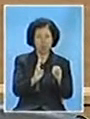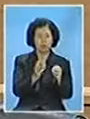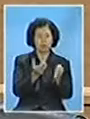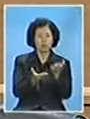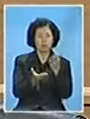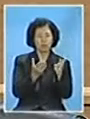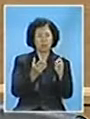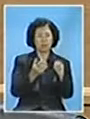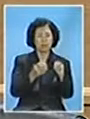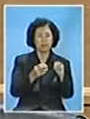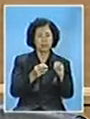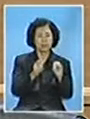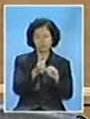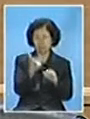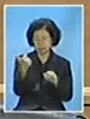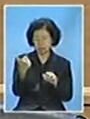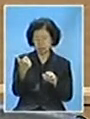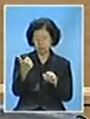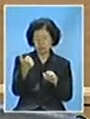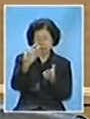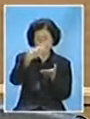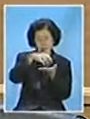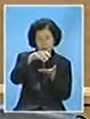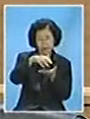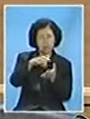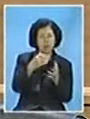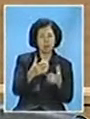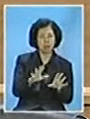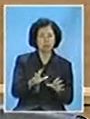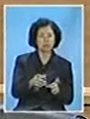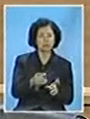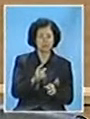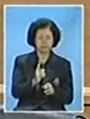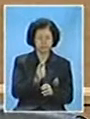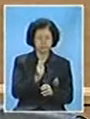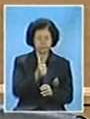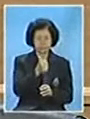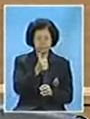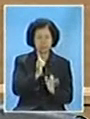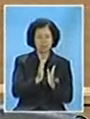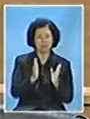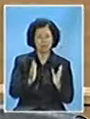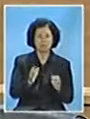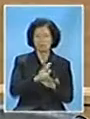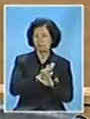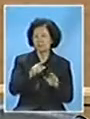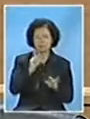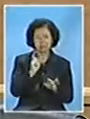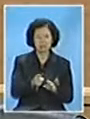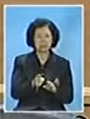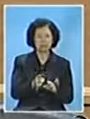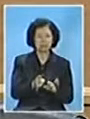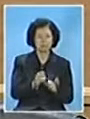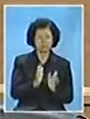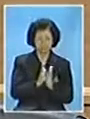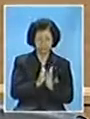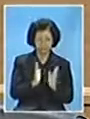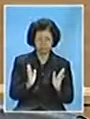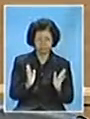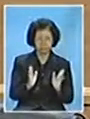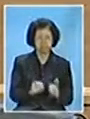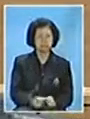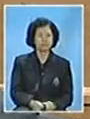ตราอื่นที่ท่านแถลงไปแล้วเนี่ยจะเป็นพระคุณอย่างยิ่งเลยครับไม่มีความจำเป็นเลยครับกราบขอบพระคุณครับ